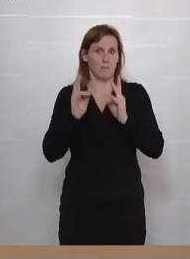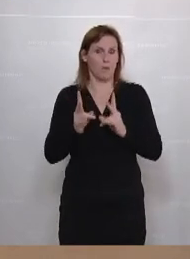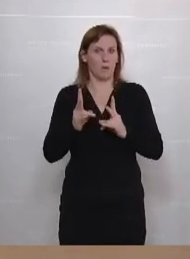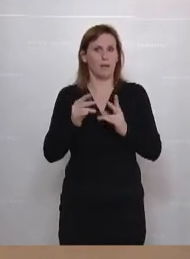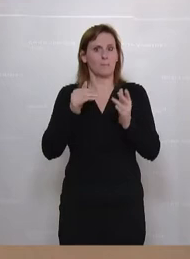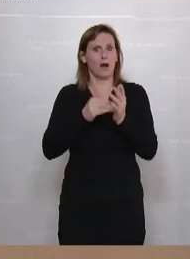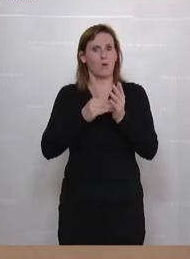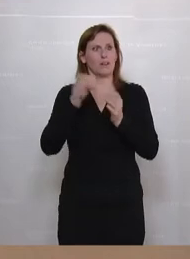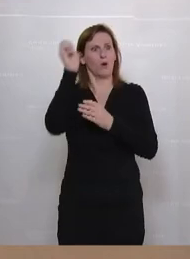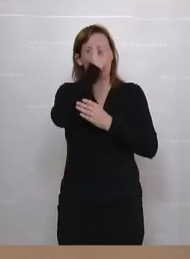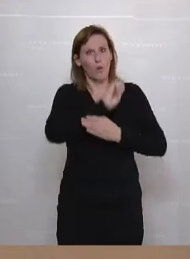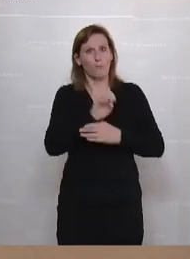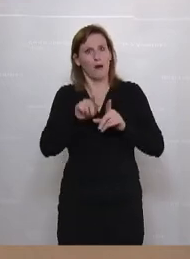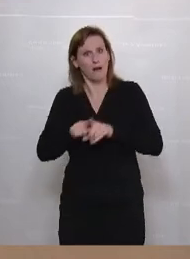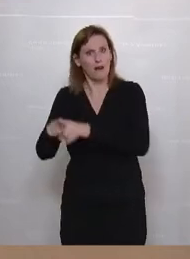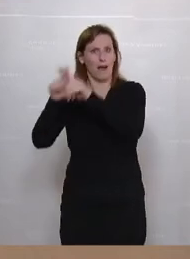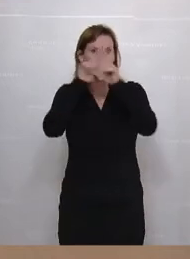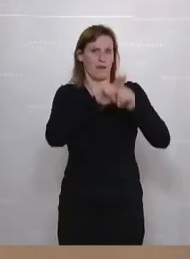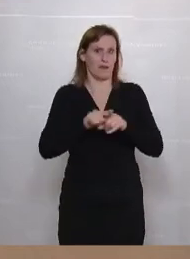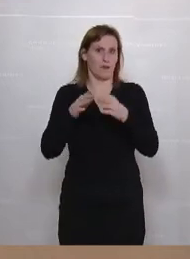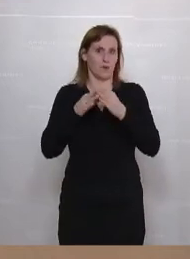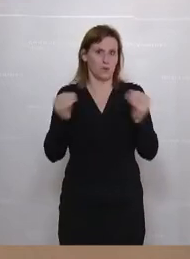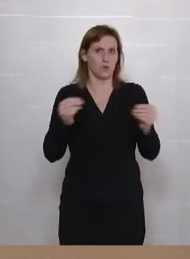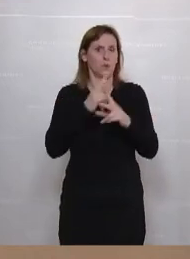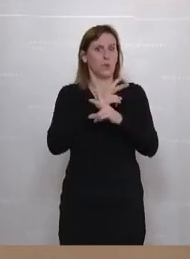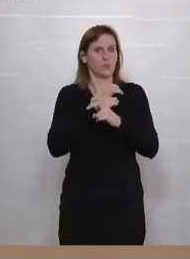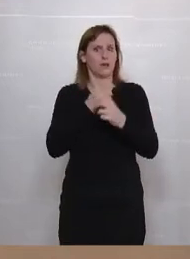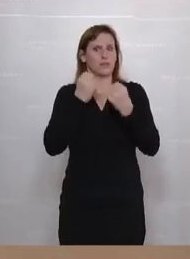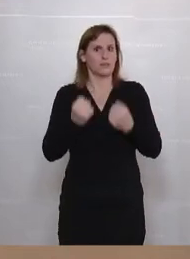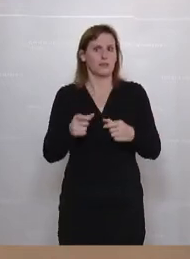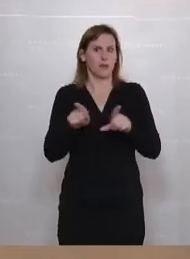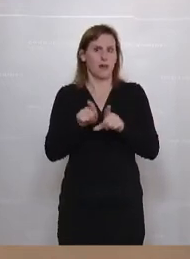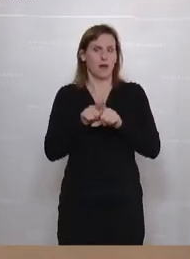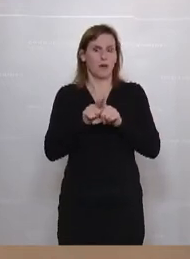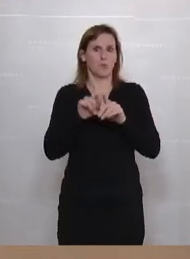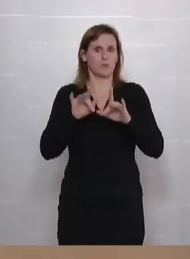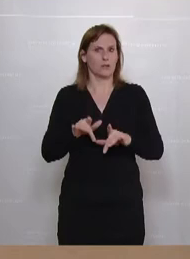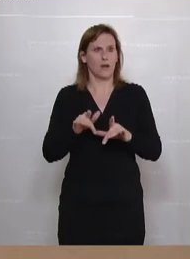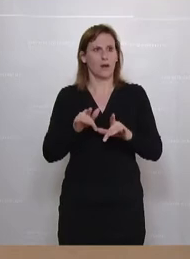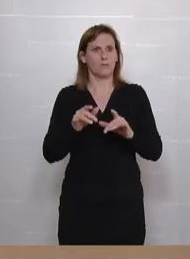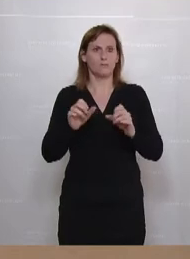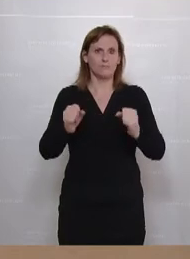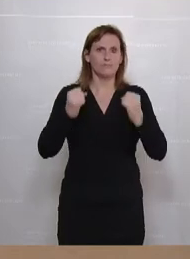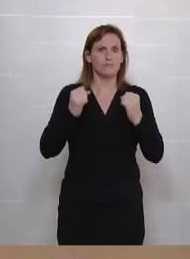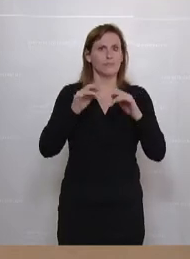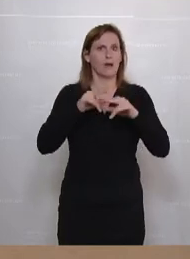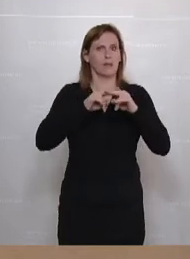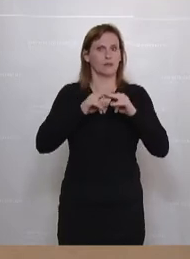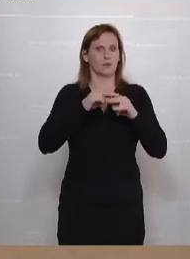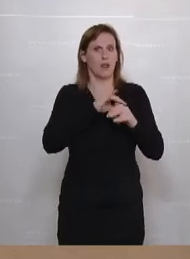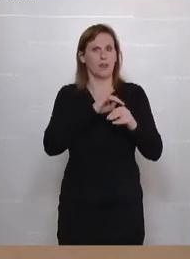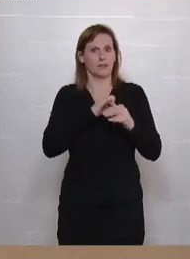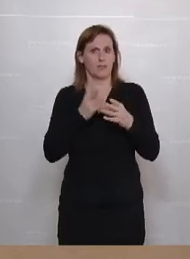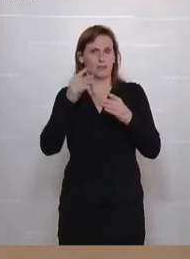eine gesamteuropäische Lösung. Und Österreich, da können Sie sich sicher sein, wird hier mit sehr großer Kraft seine nationalen Interessen